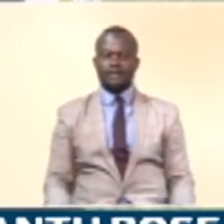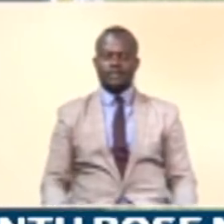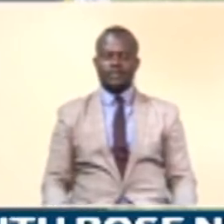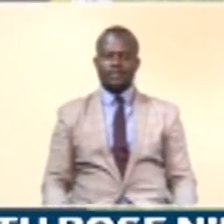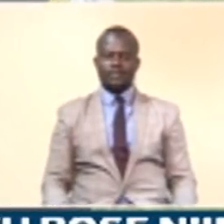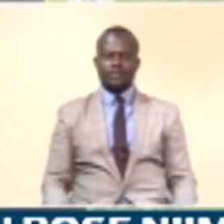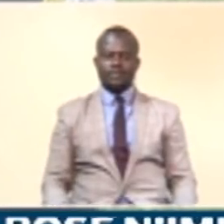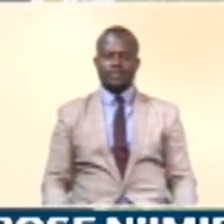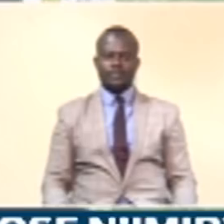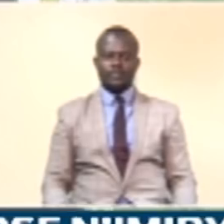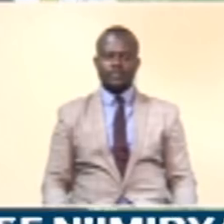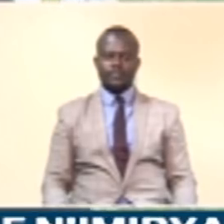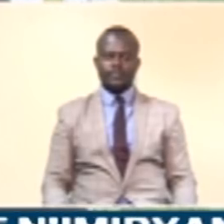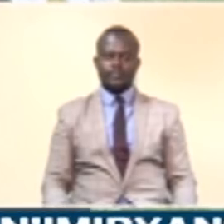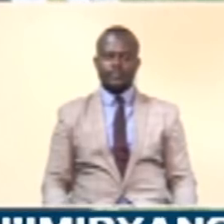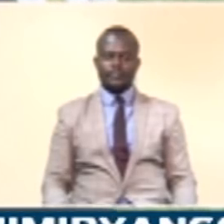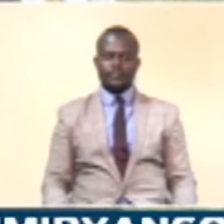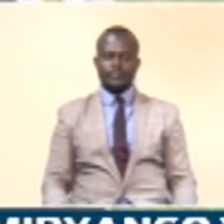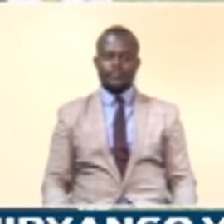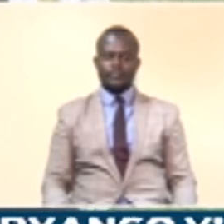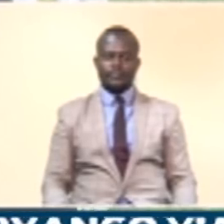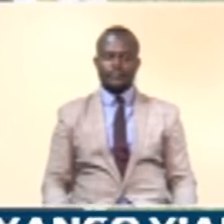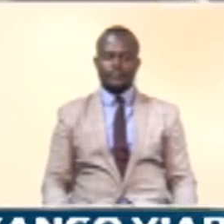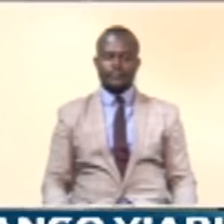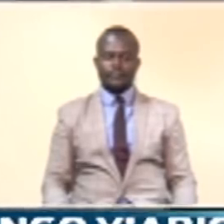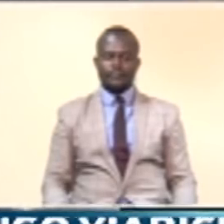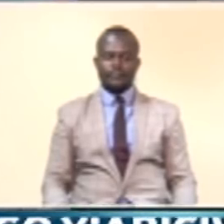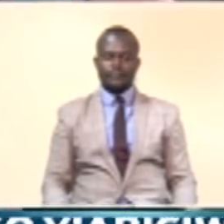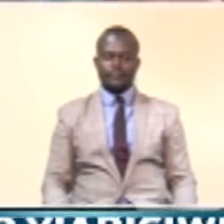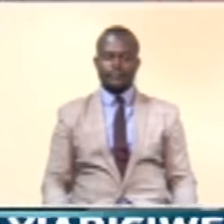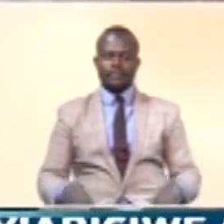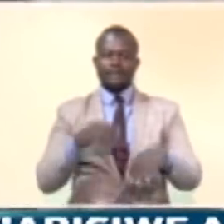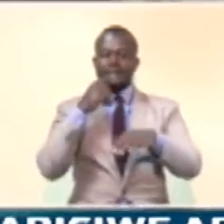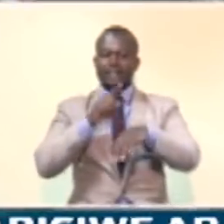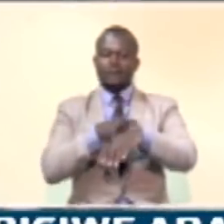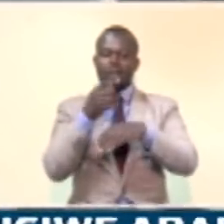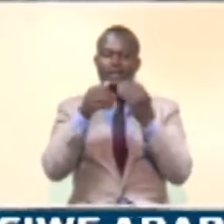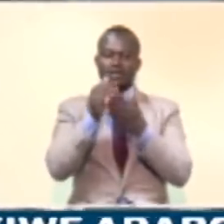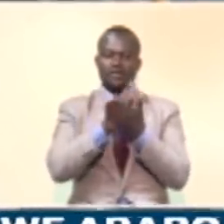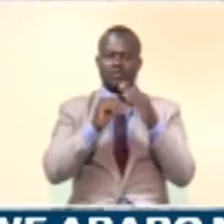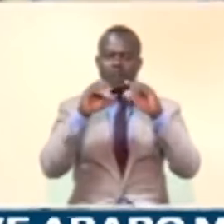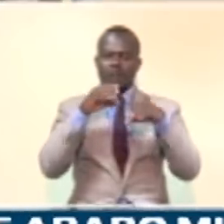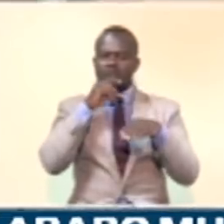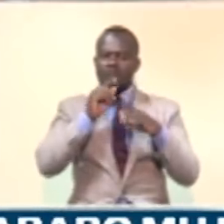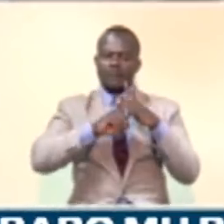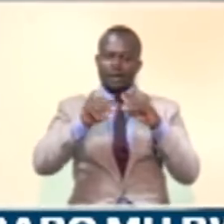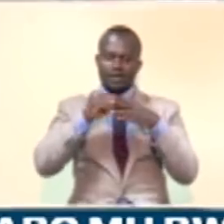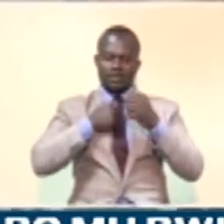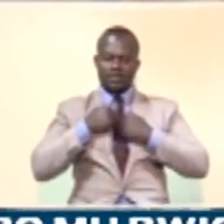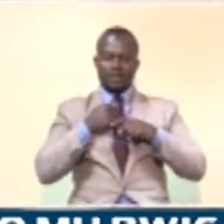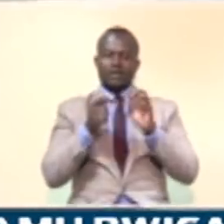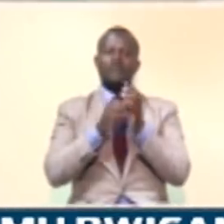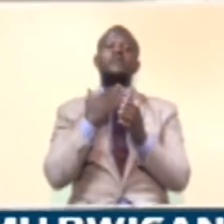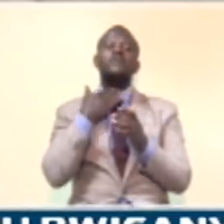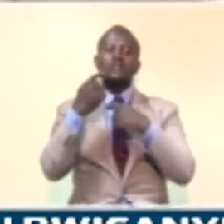ti mpaka hapa ku hii stade asinjo kwenye tuko mpaka sai ni mu gihe bamwe mu banyekongo bahungiye mu Rwanda ariko